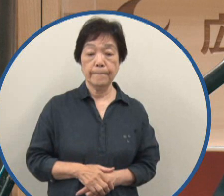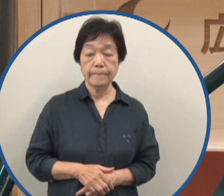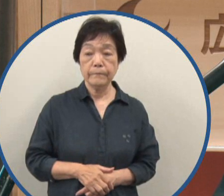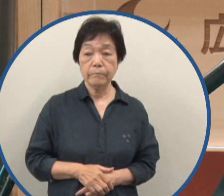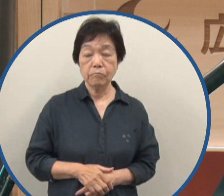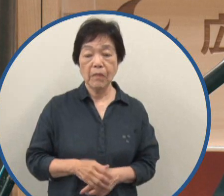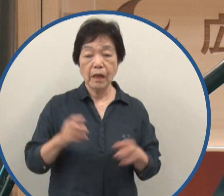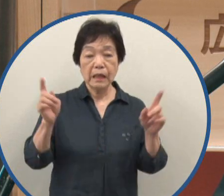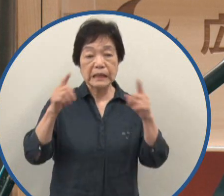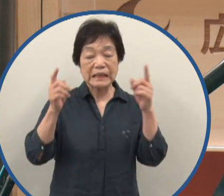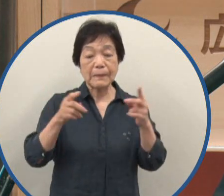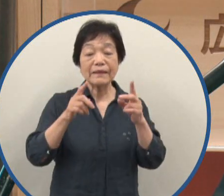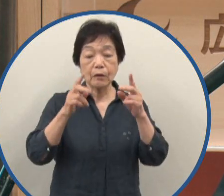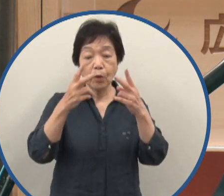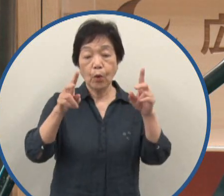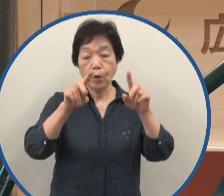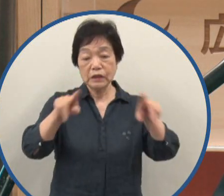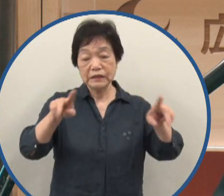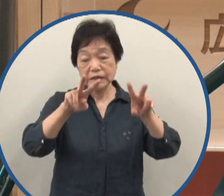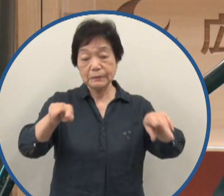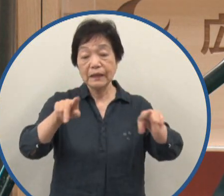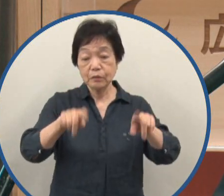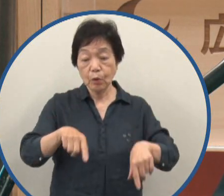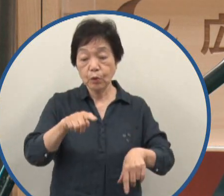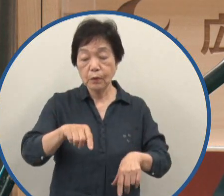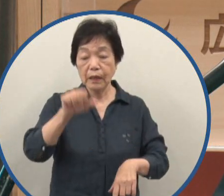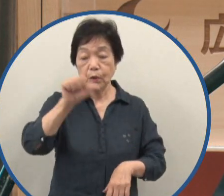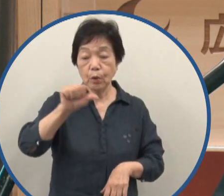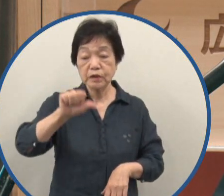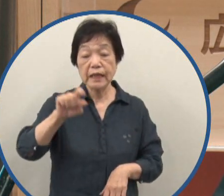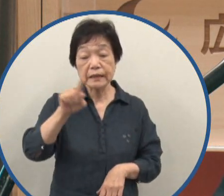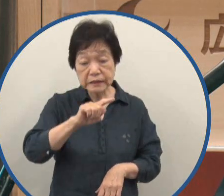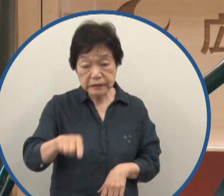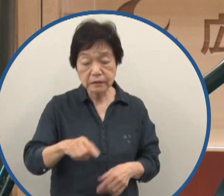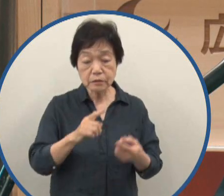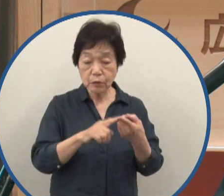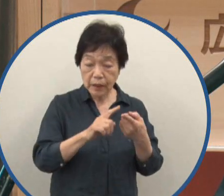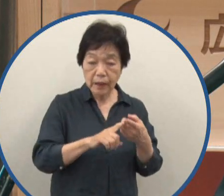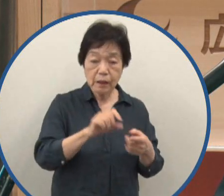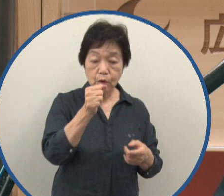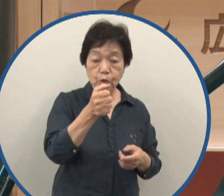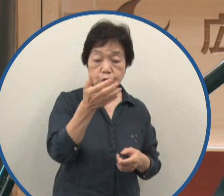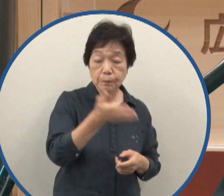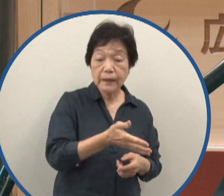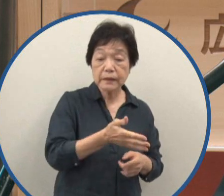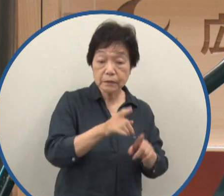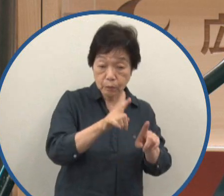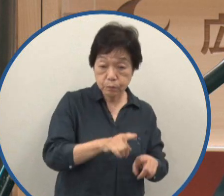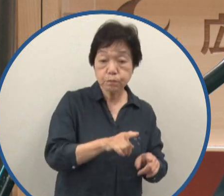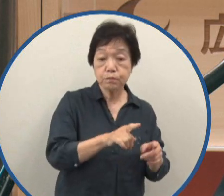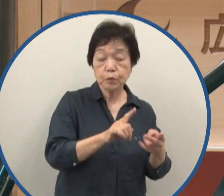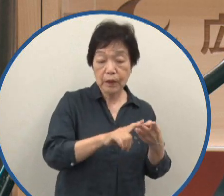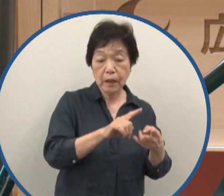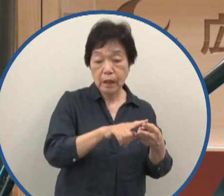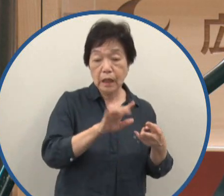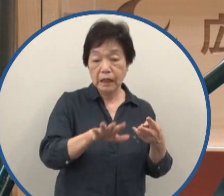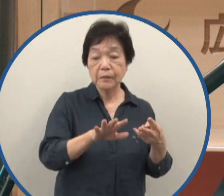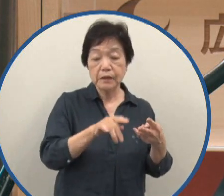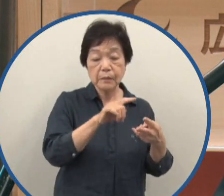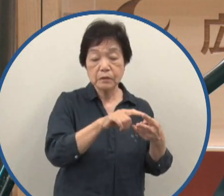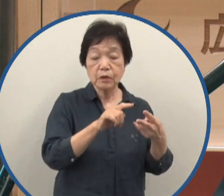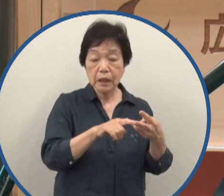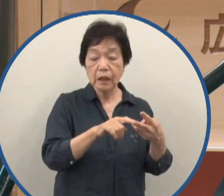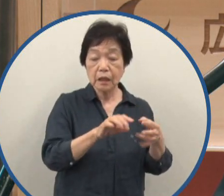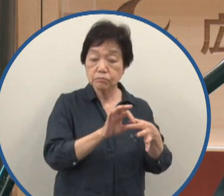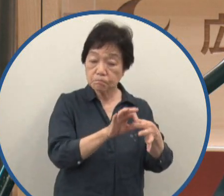これイベントについてはですね、まあ、5000人かつ 50% 以内とかっていうことになってますので、まあ、それに抵触しない